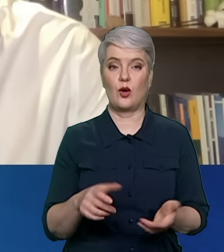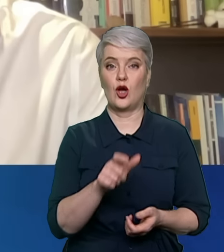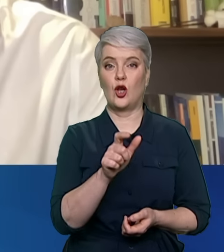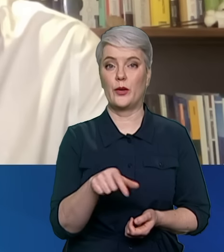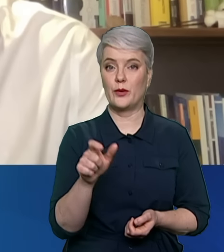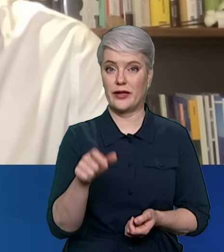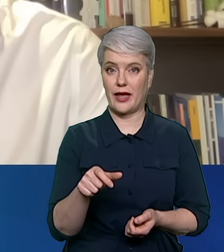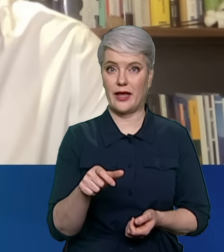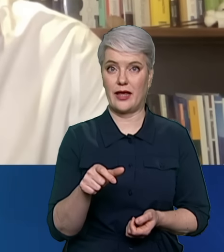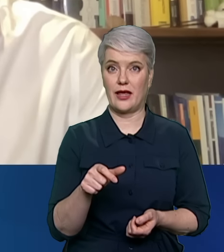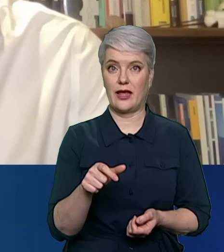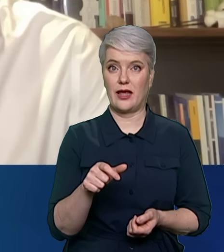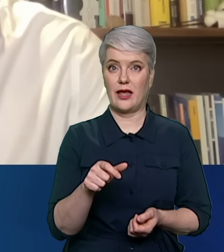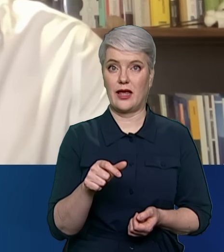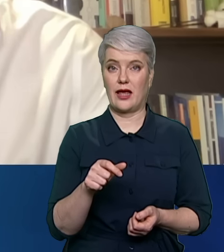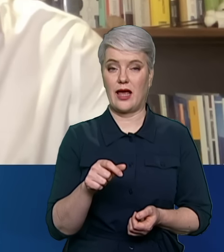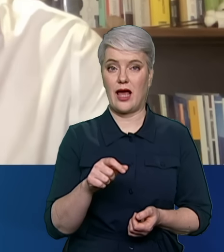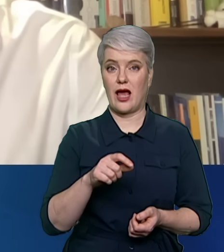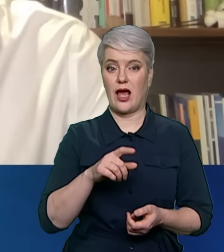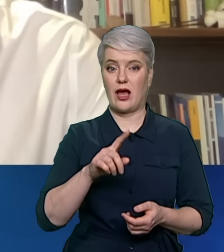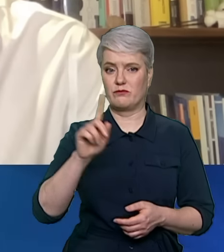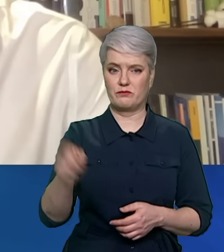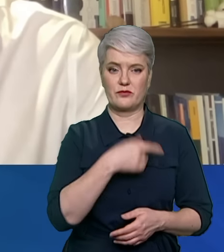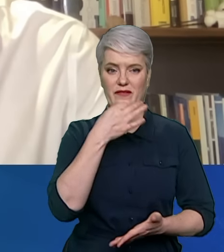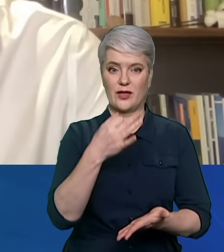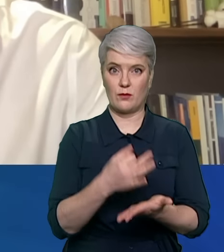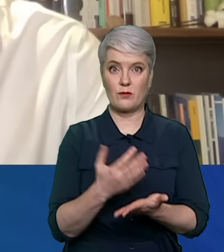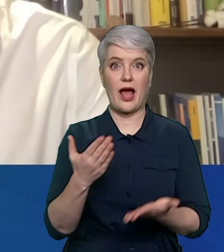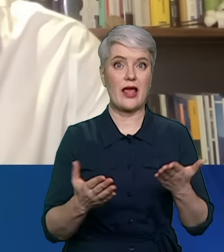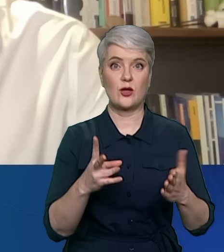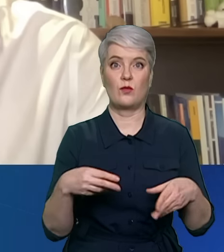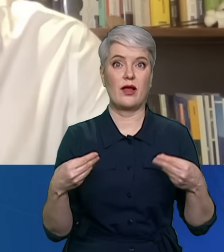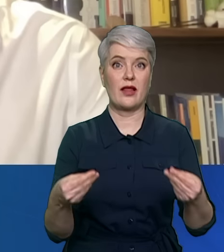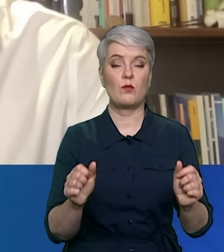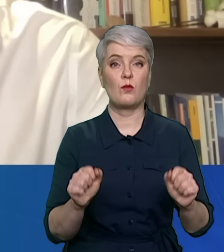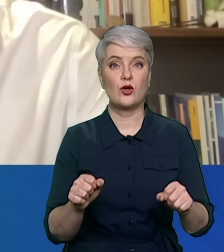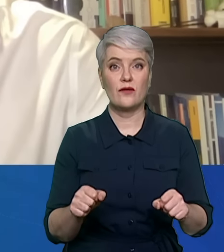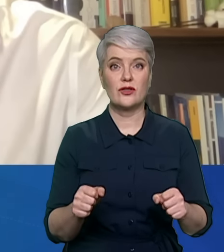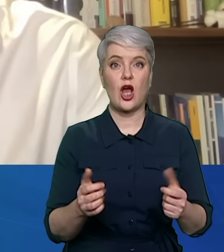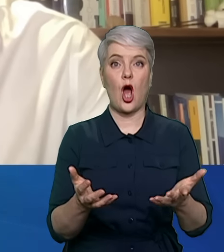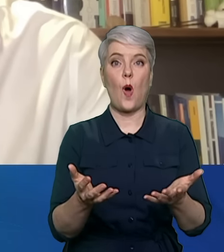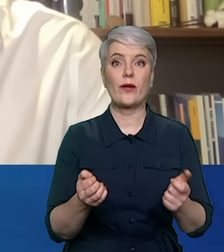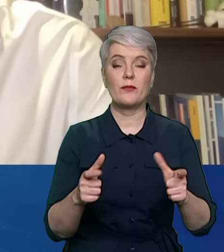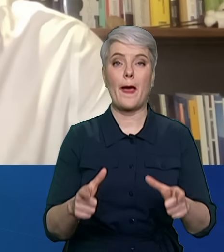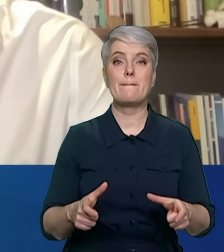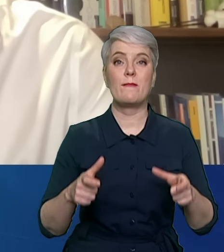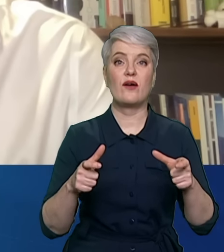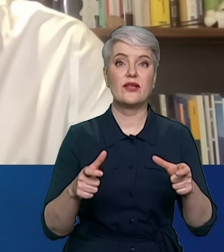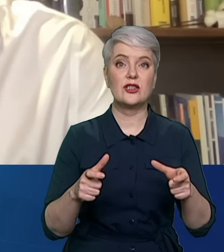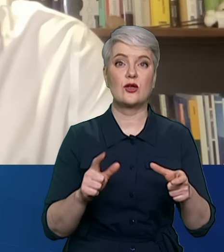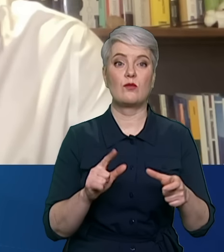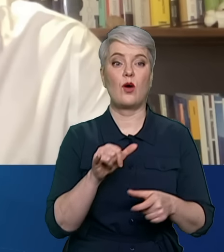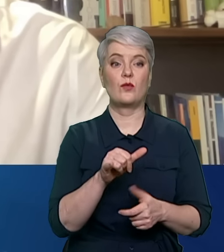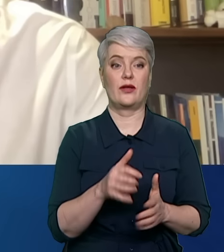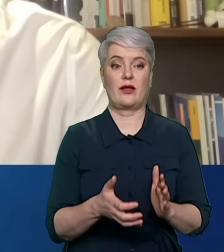людей підганяти під відповідальність, якщо ми не надаємо можливості їм, власне, отримати таку повістку через те, що у них є